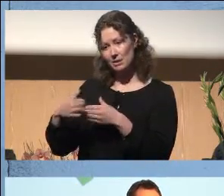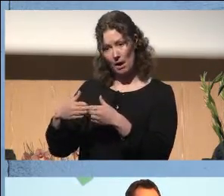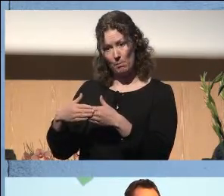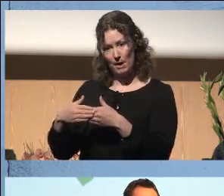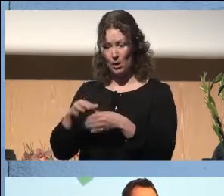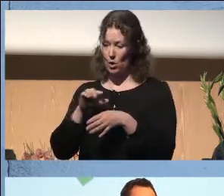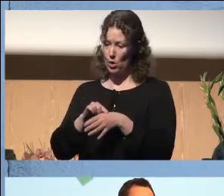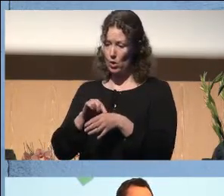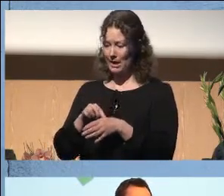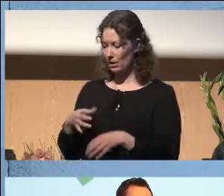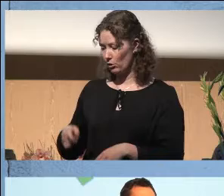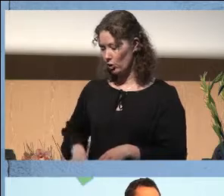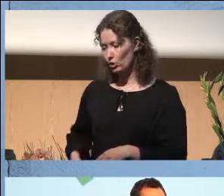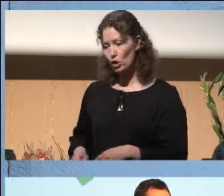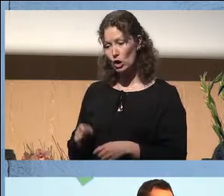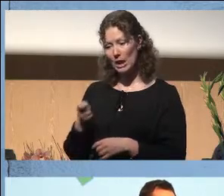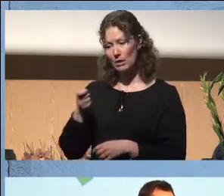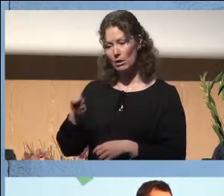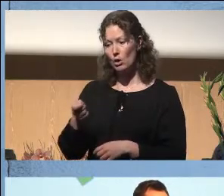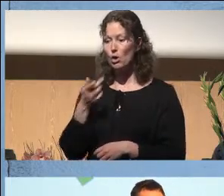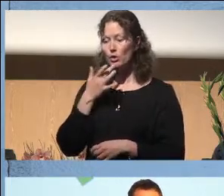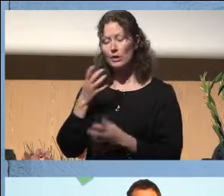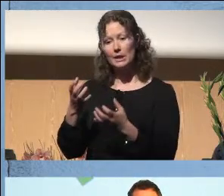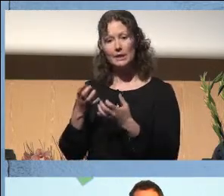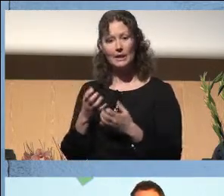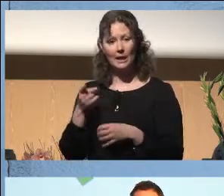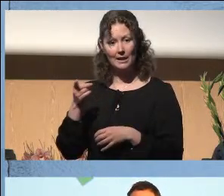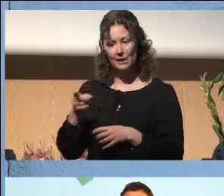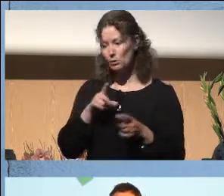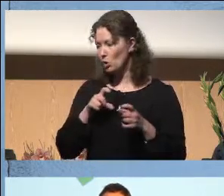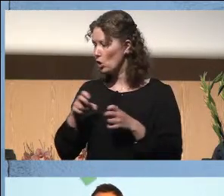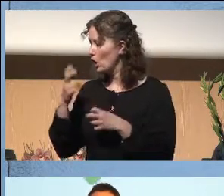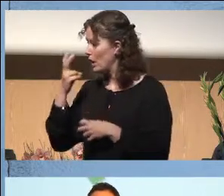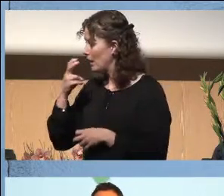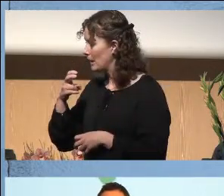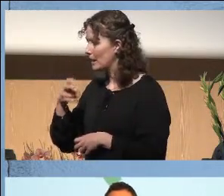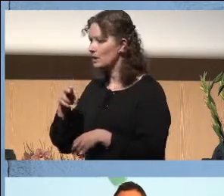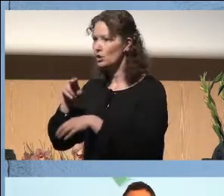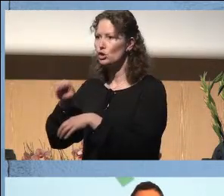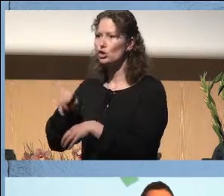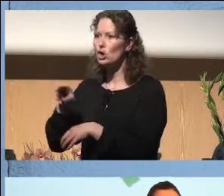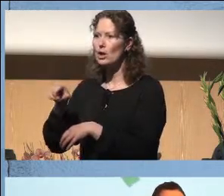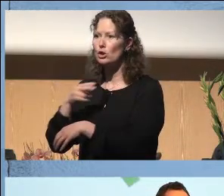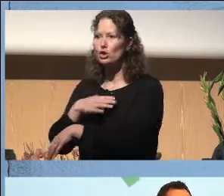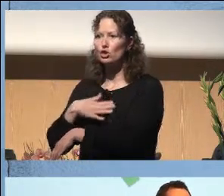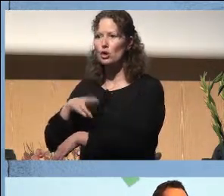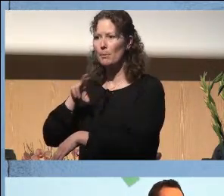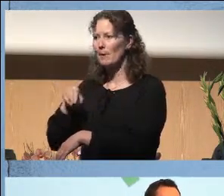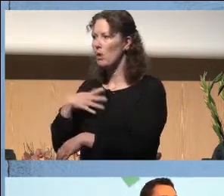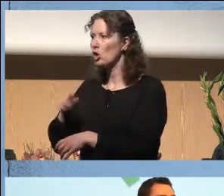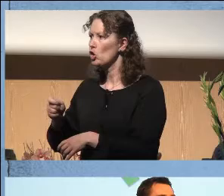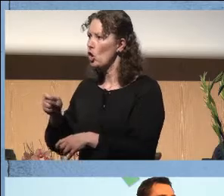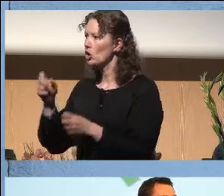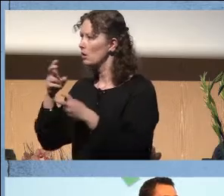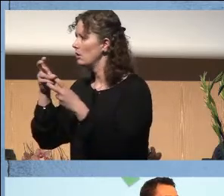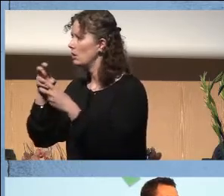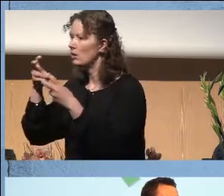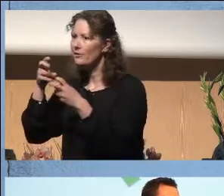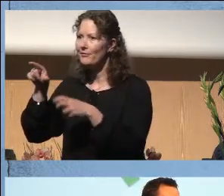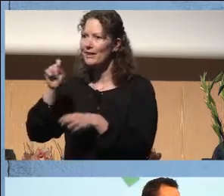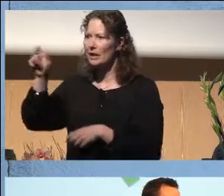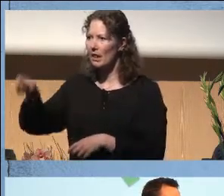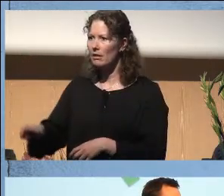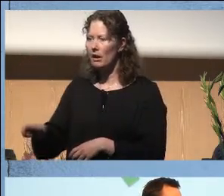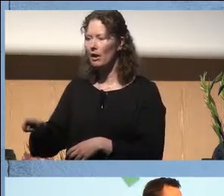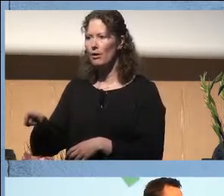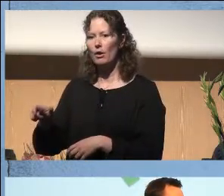inte lägena några nycklar. Så varje gång de behövde detta så var de springa ut och leta efter den psykeplejer som hade nycklar. Och de la 20 minuter om dagen